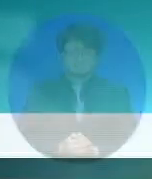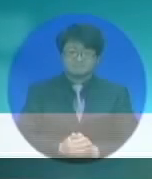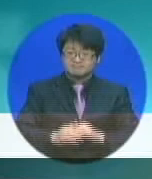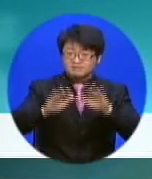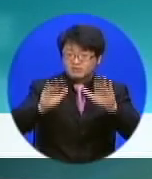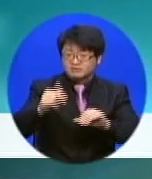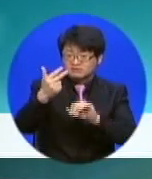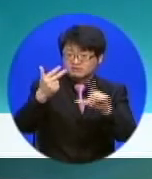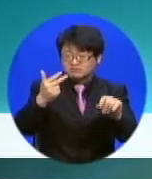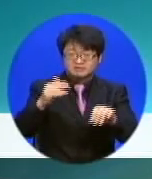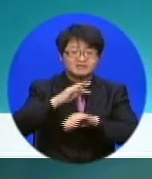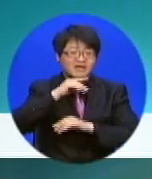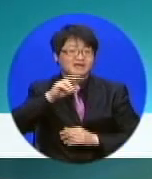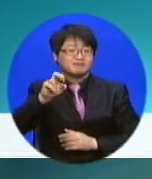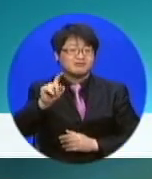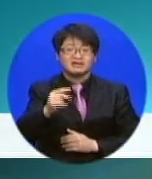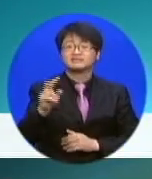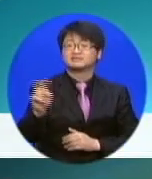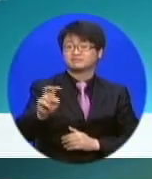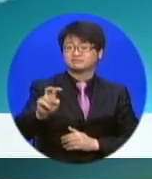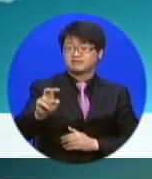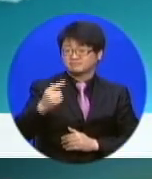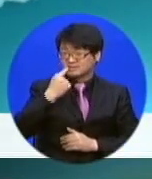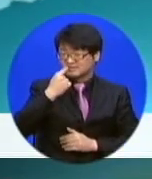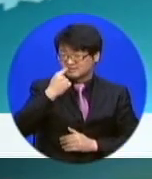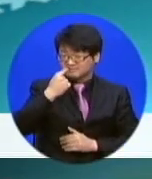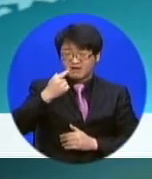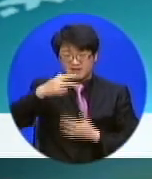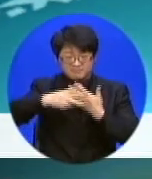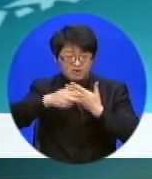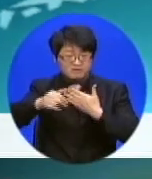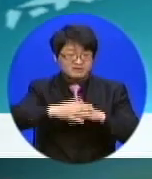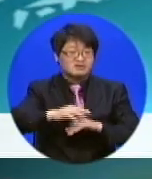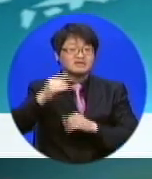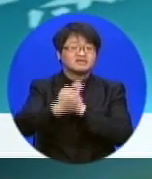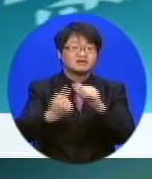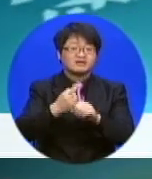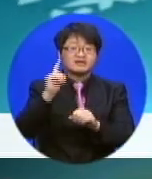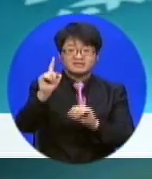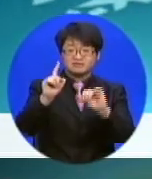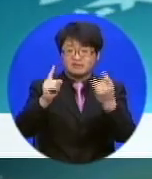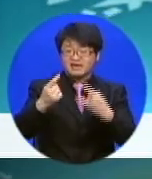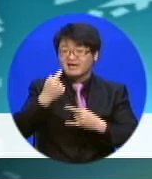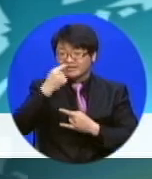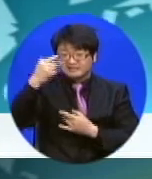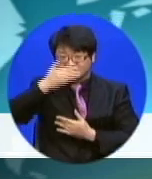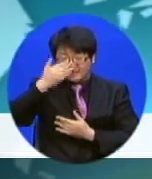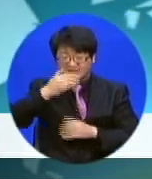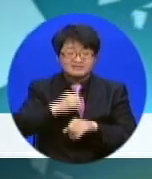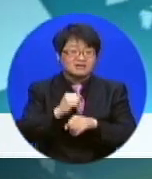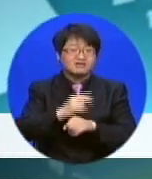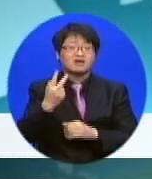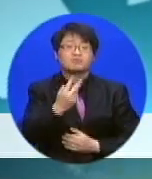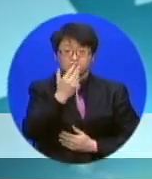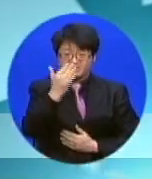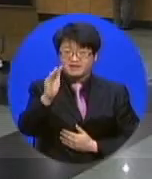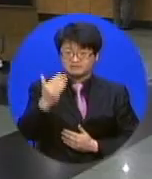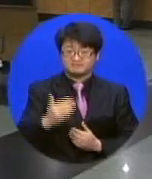오는 7월부터 만 20세 이상의 성인이 치과에 방문하면 매년 1회 한해 스케일링 보험 적용을 받을 수 있게